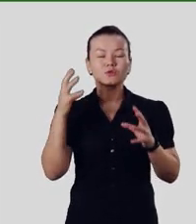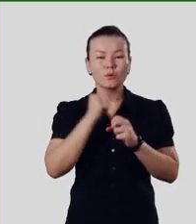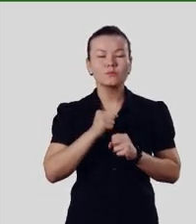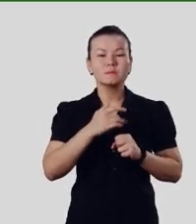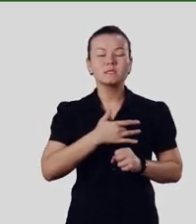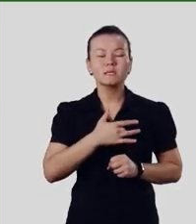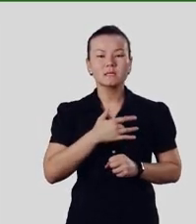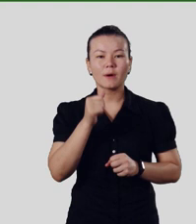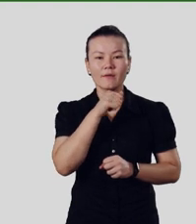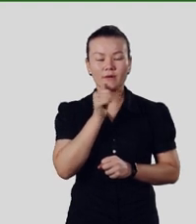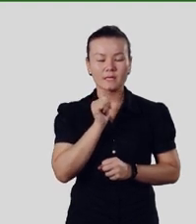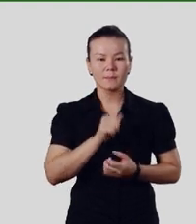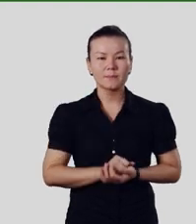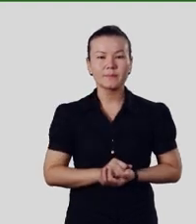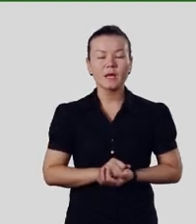Африки.